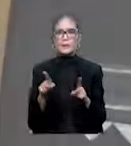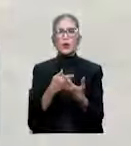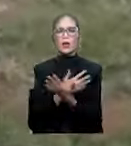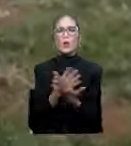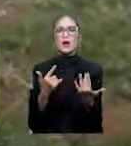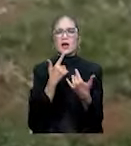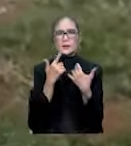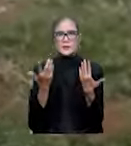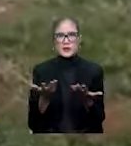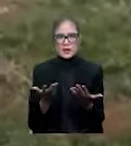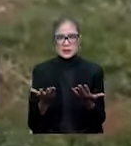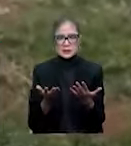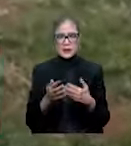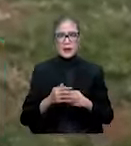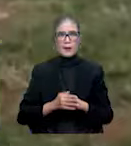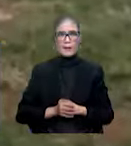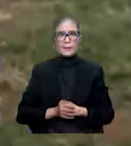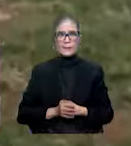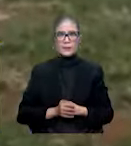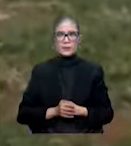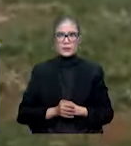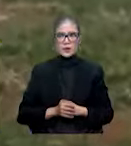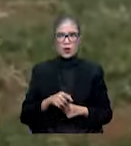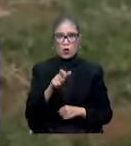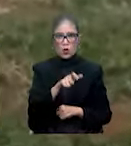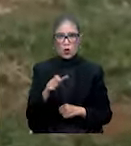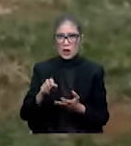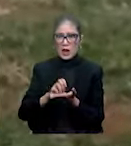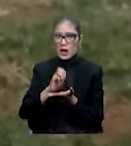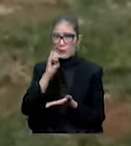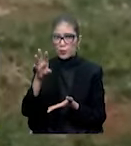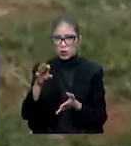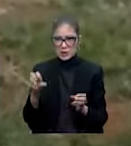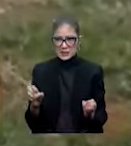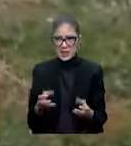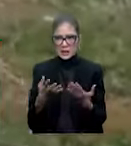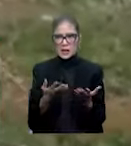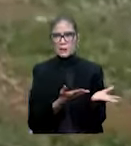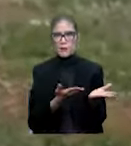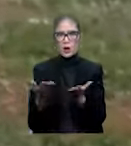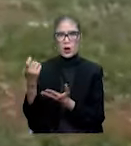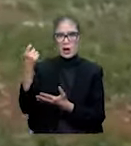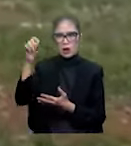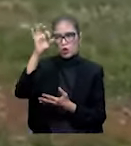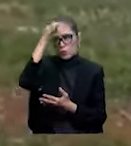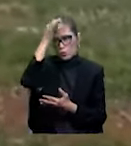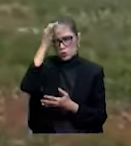umum. Sejumlah orang dilaporkan atas kejadian ini sempat dibawa ke kantor polisi